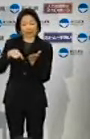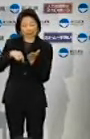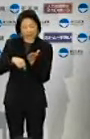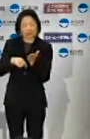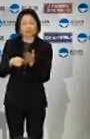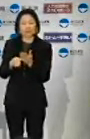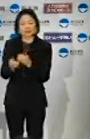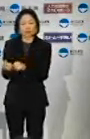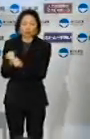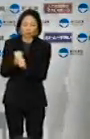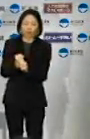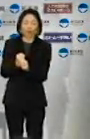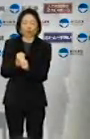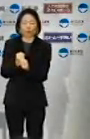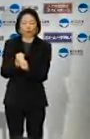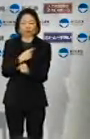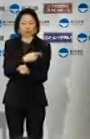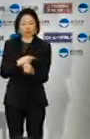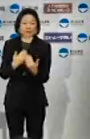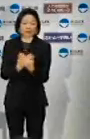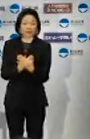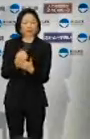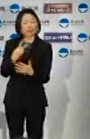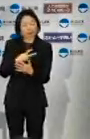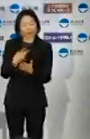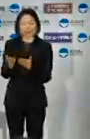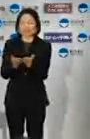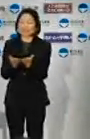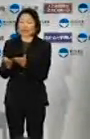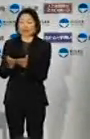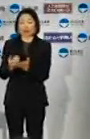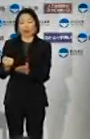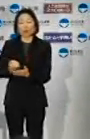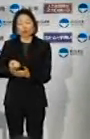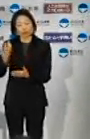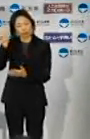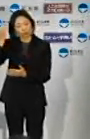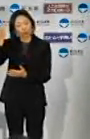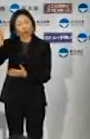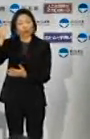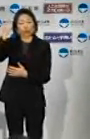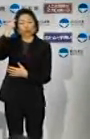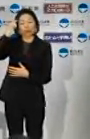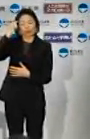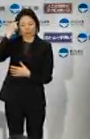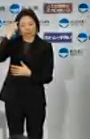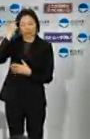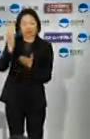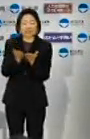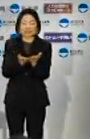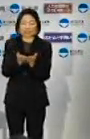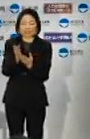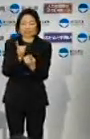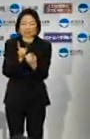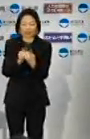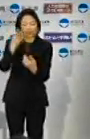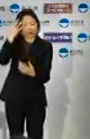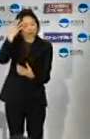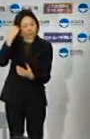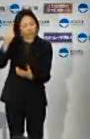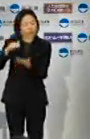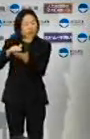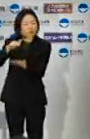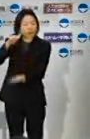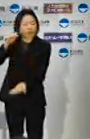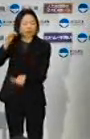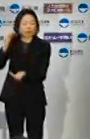また新潟に戻ろうかなとか、新潟って面白そうだなっていうふうに、だんだんこう関心が深まっていくことを